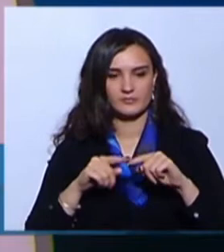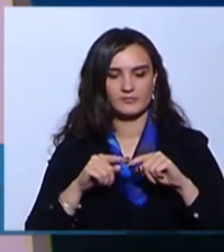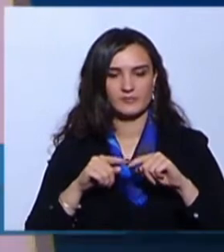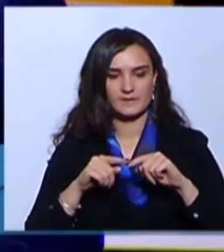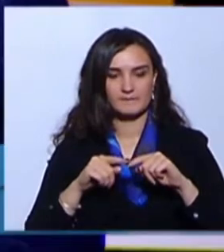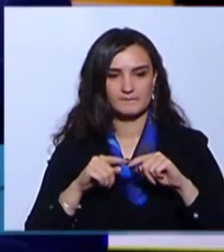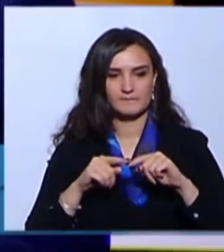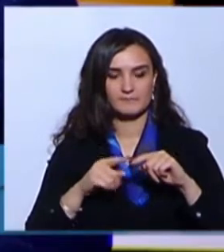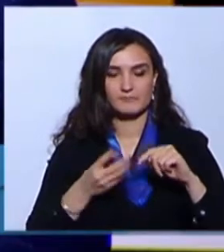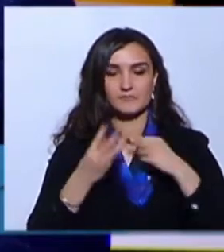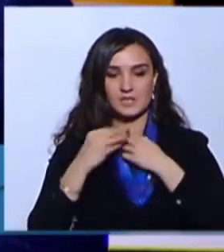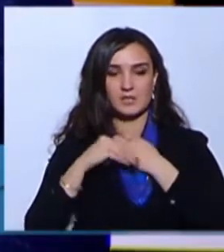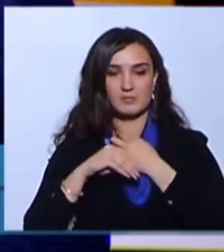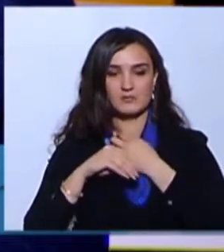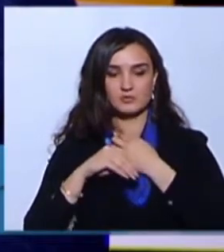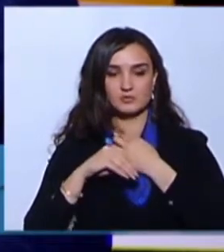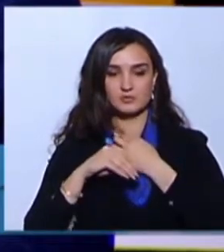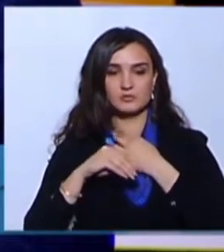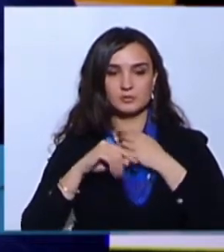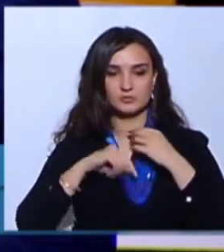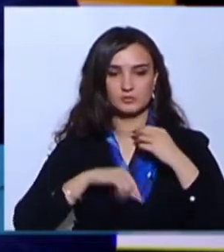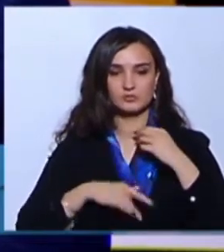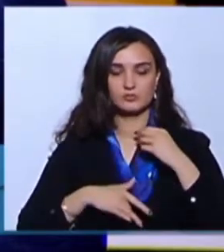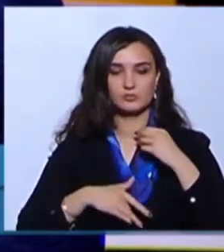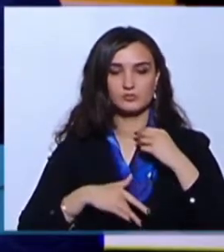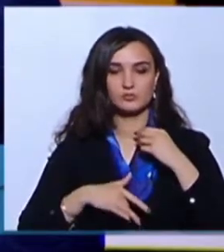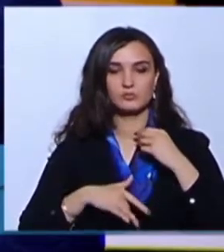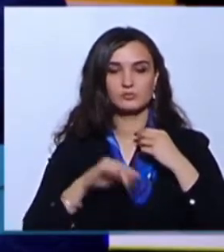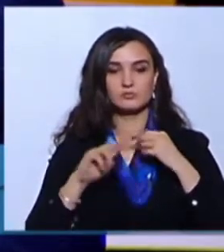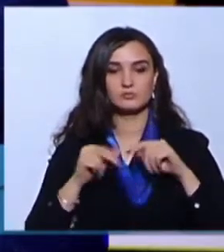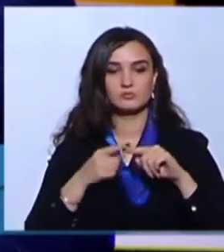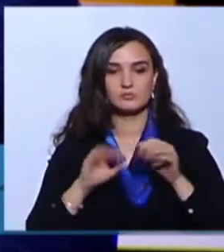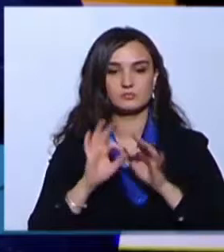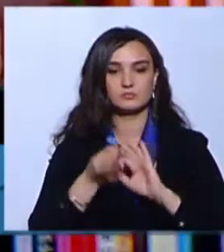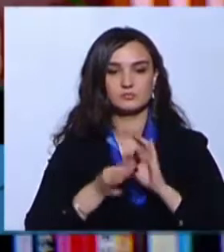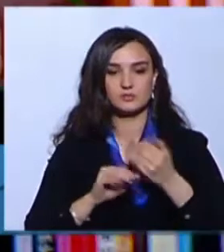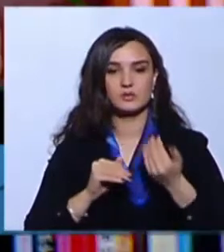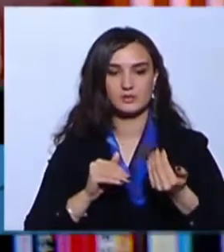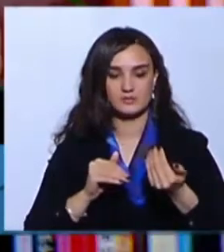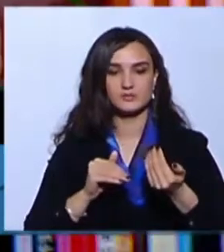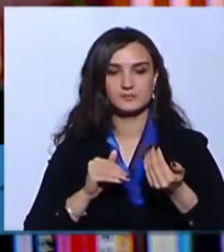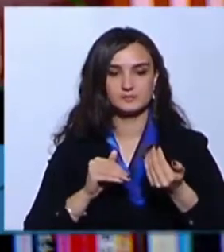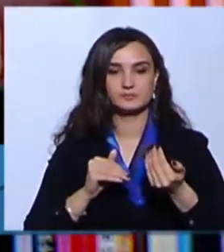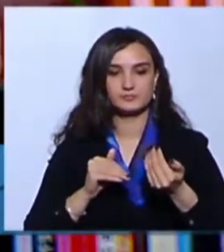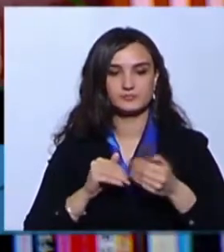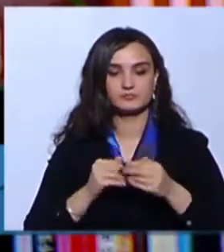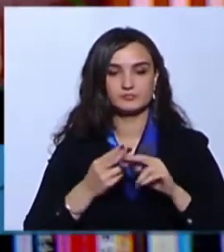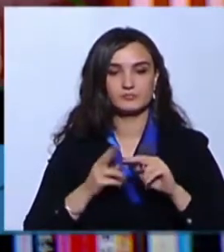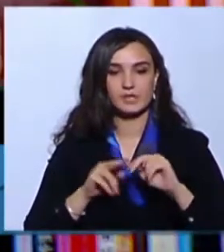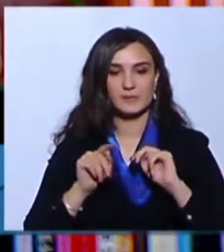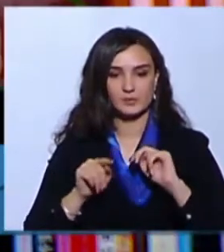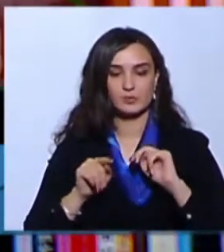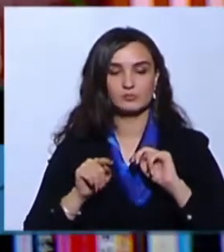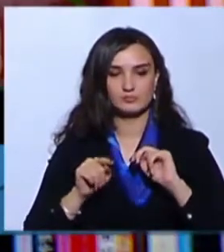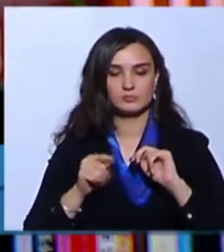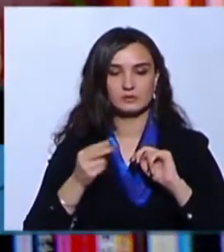დაადასტურეს საკლაპავში გვიძლის სანაღლეს სადინრებში და ნაწლავის ლორწოს გამომუშავებელ უჯრედებში ჯერჯერობით